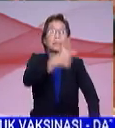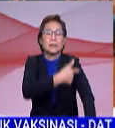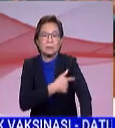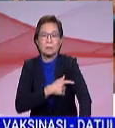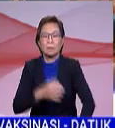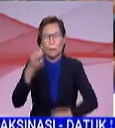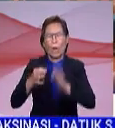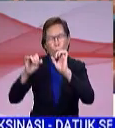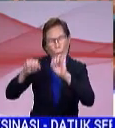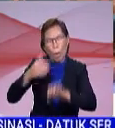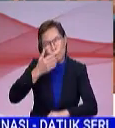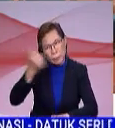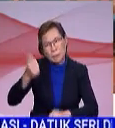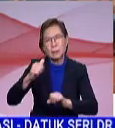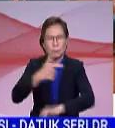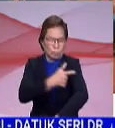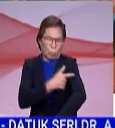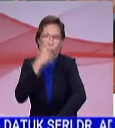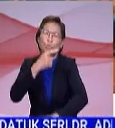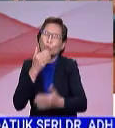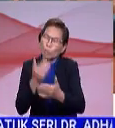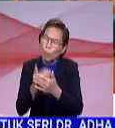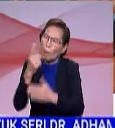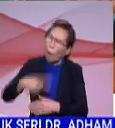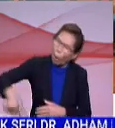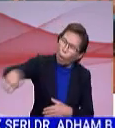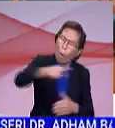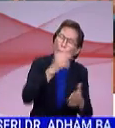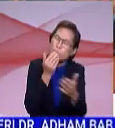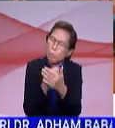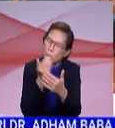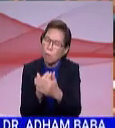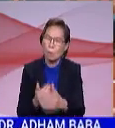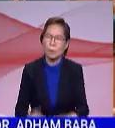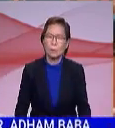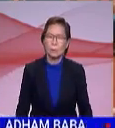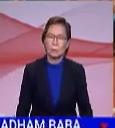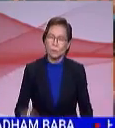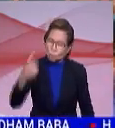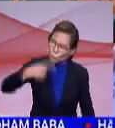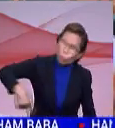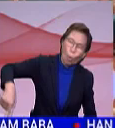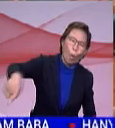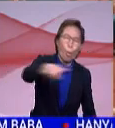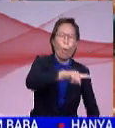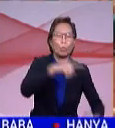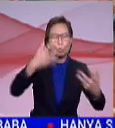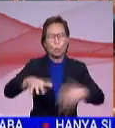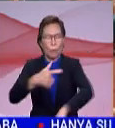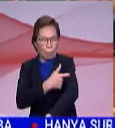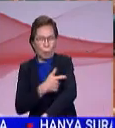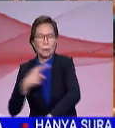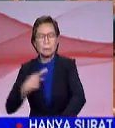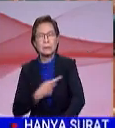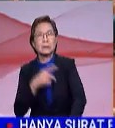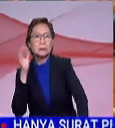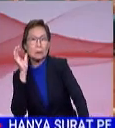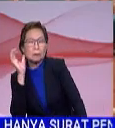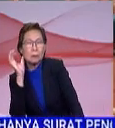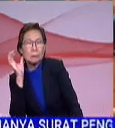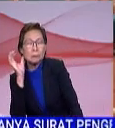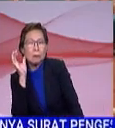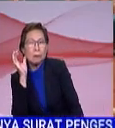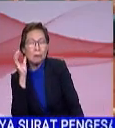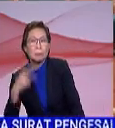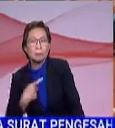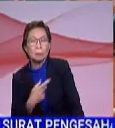vaksin ni sebab untuk kebaikan bersama kan. Kalau boleh semua orang dah dapat vaksin. Kalau yang kita dengar apa yang kita dengar